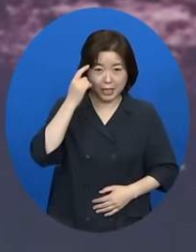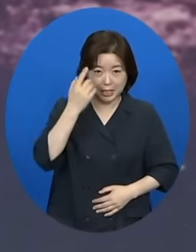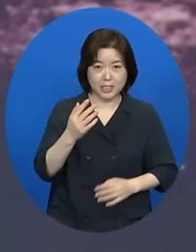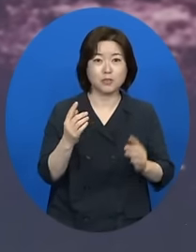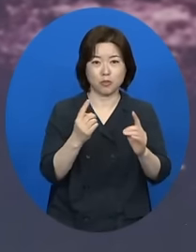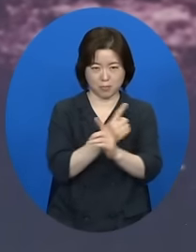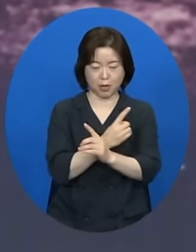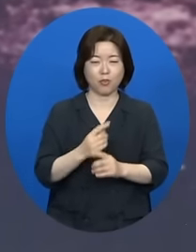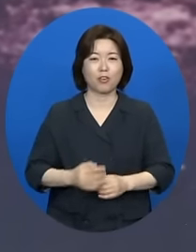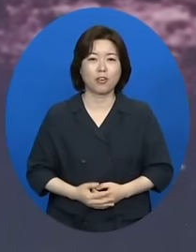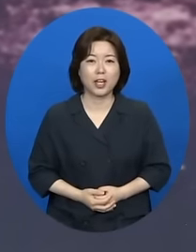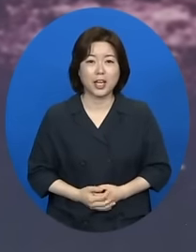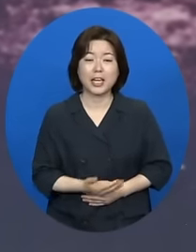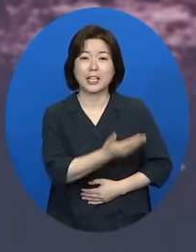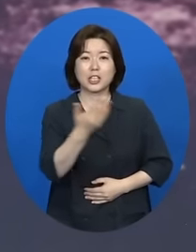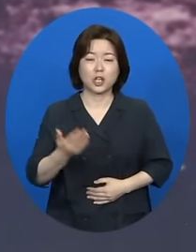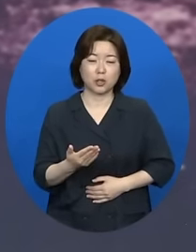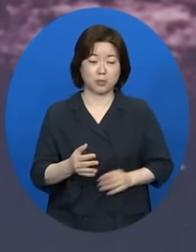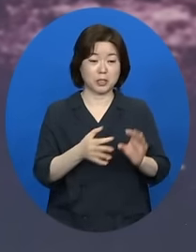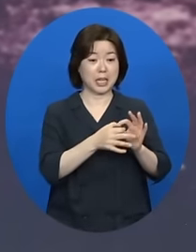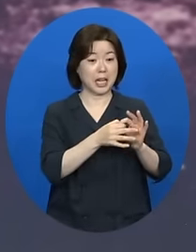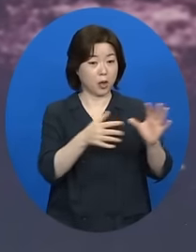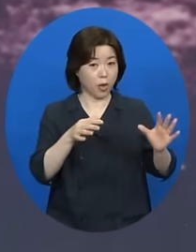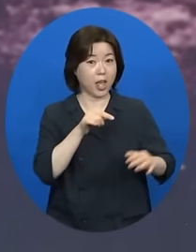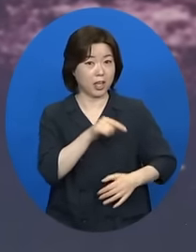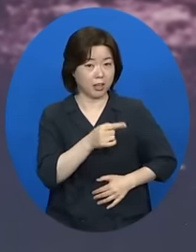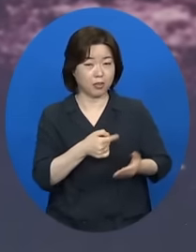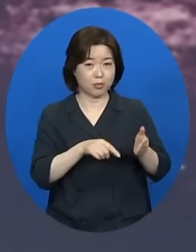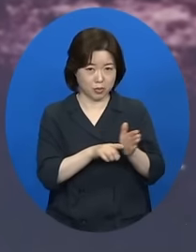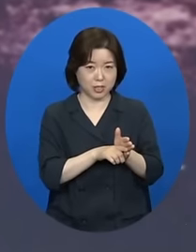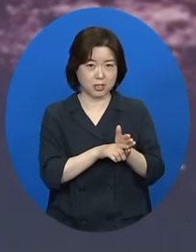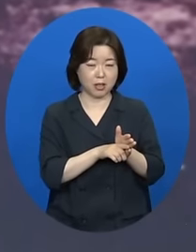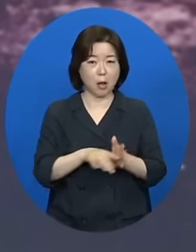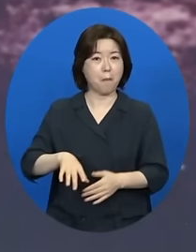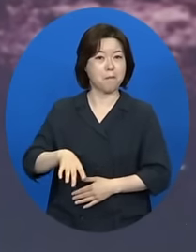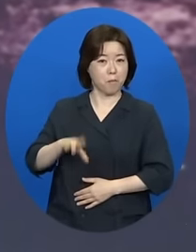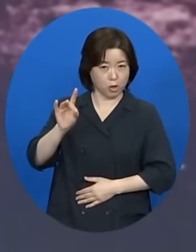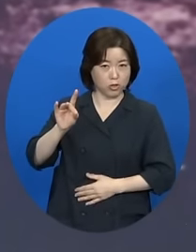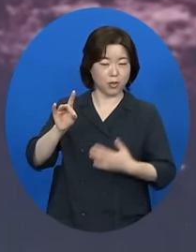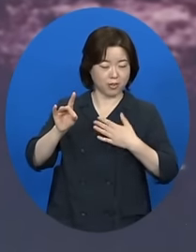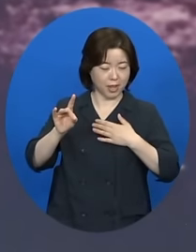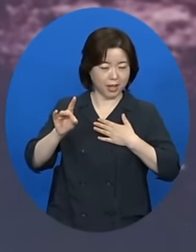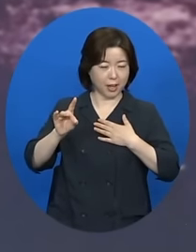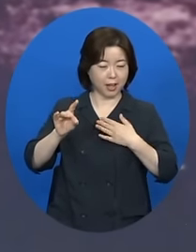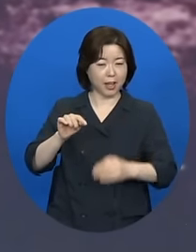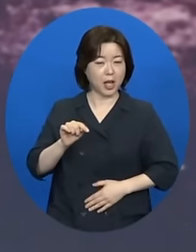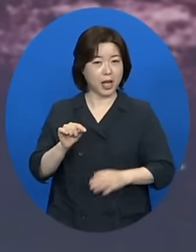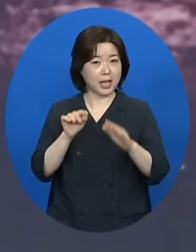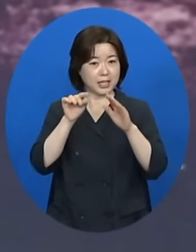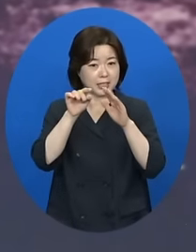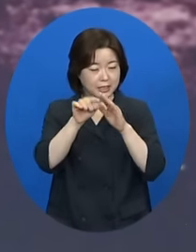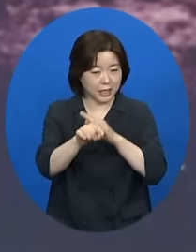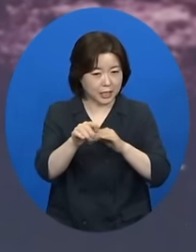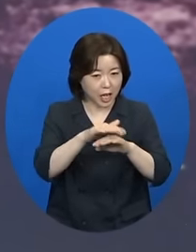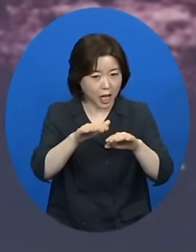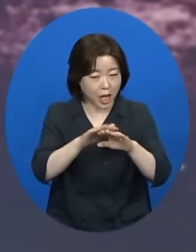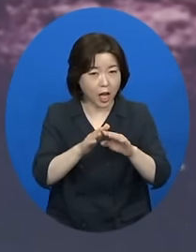바꿔보겠습니다. 여러분은 깨어진 관계를 위해서 먼저 찾아가는 분이십니까?